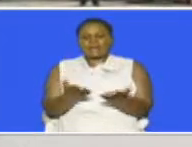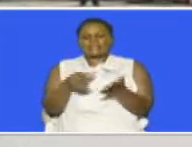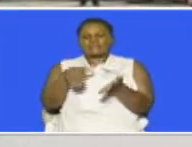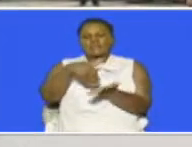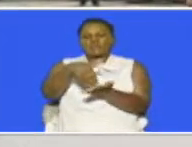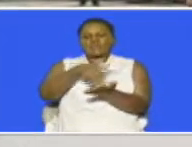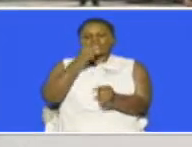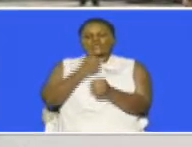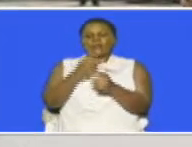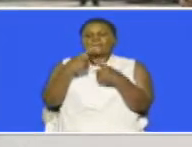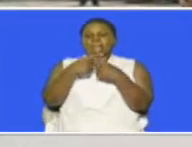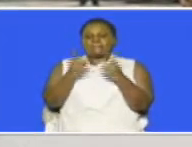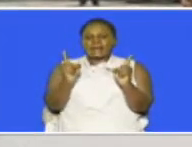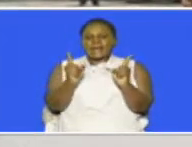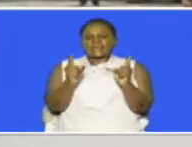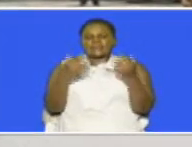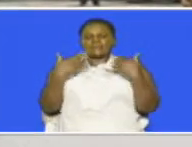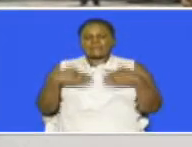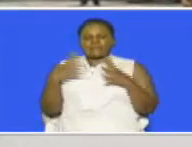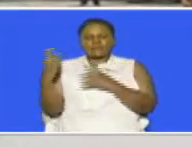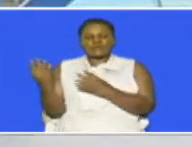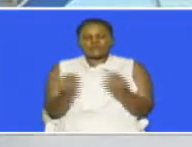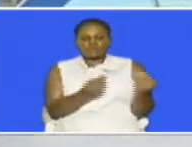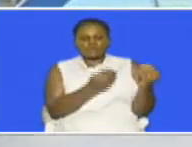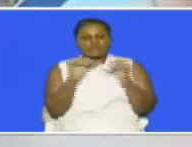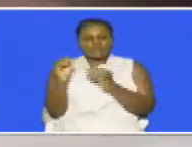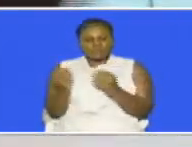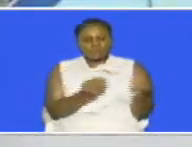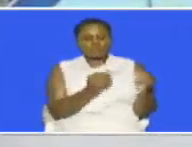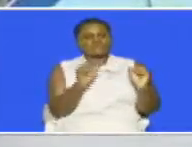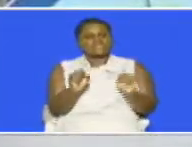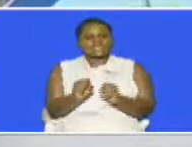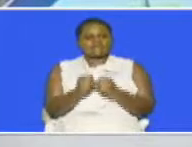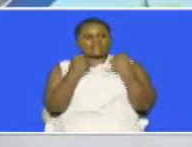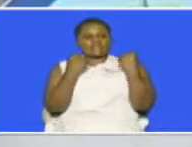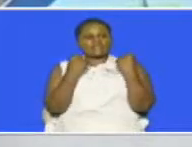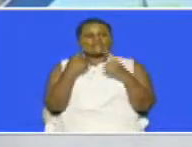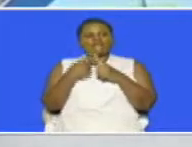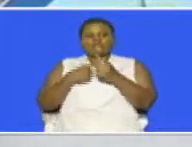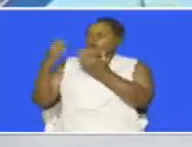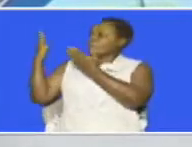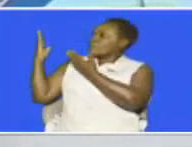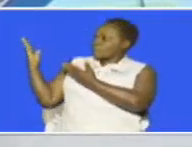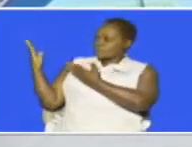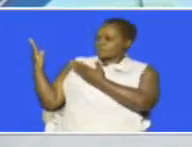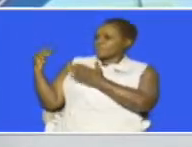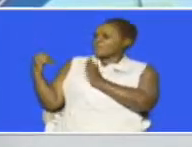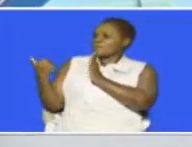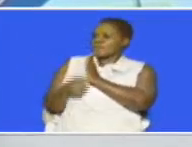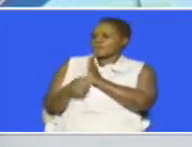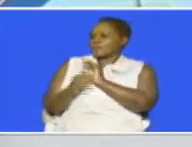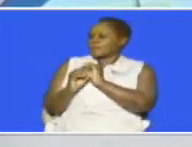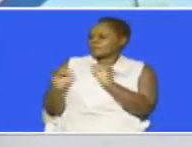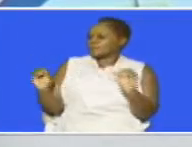utepetevu. Hata hivyo, abiria waliondolewa kwa njia salama kutoka kwa feri ya MV Safari na hamna